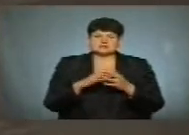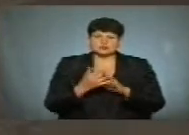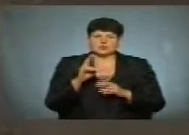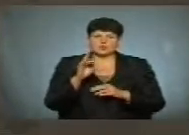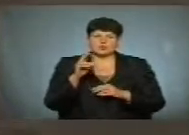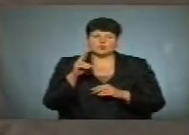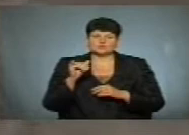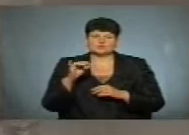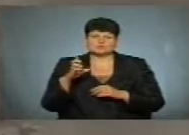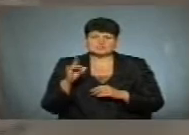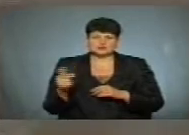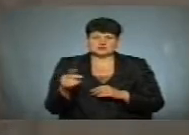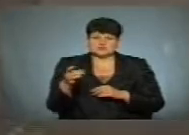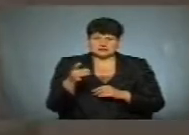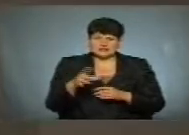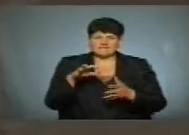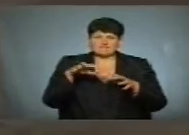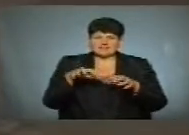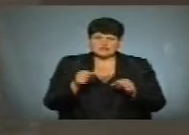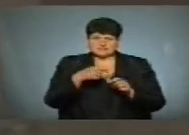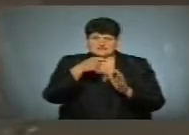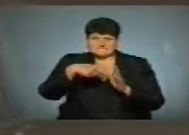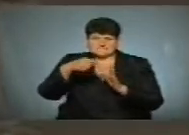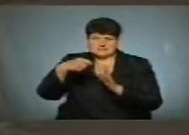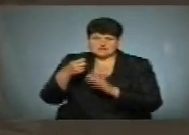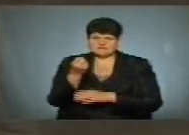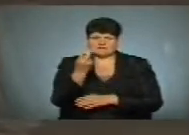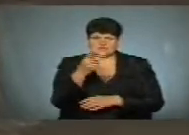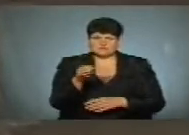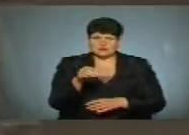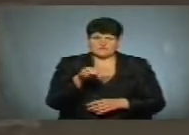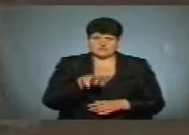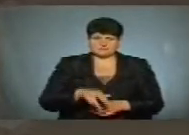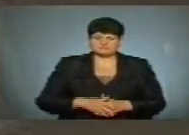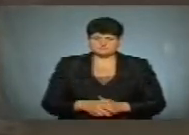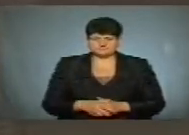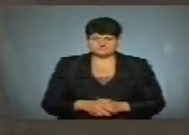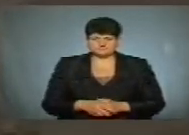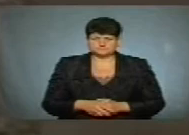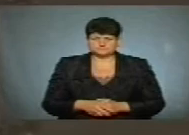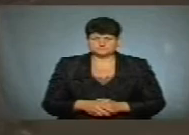Гусятинського району, які власник агрофірми Степан Коціра відзняв 12 травня.